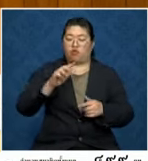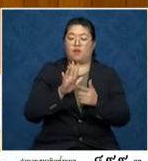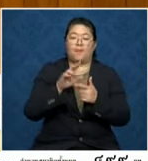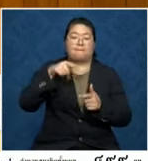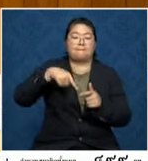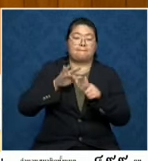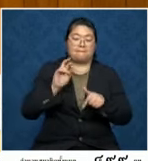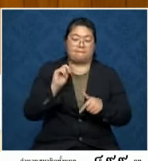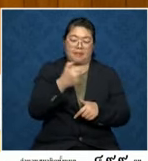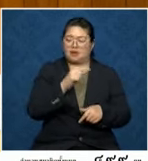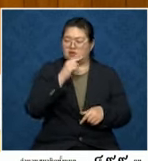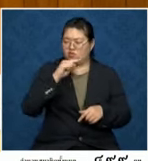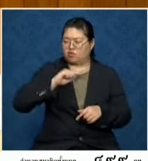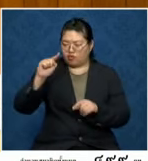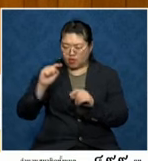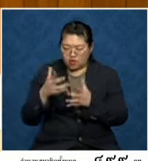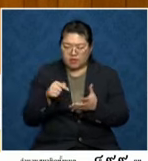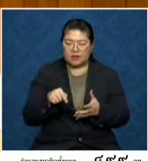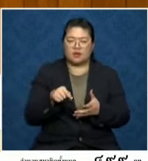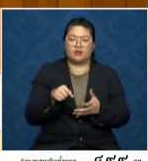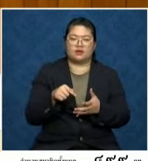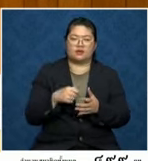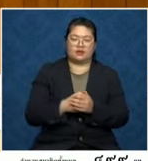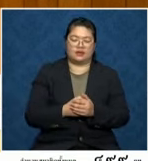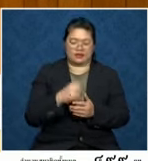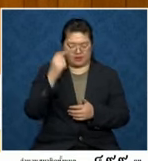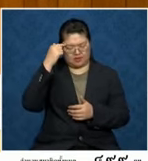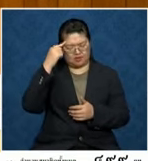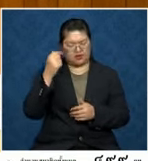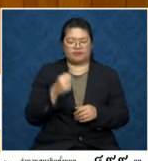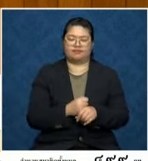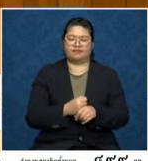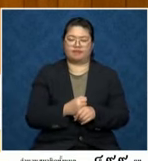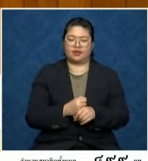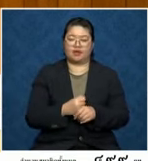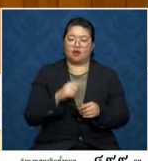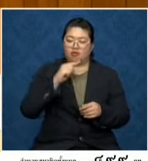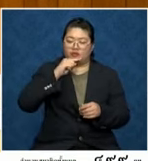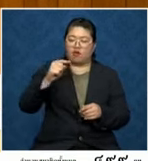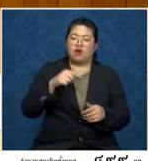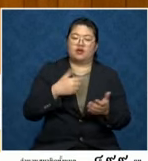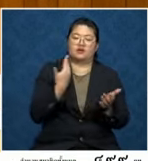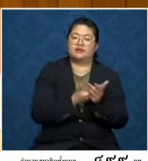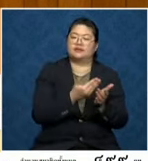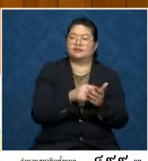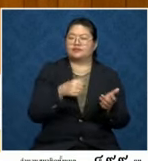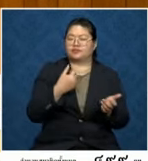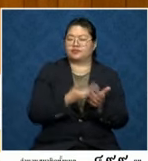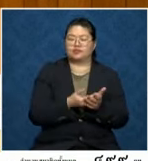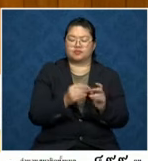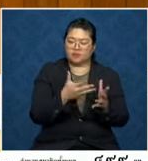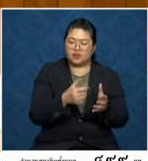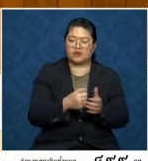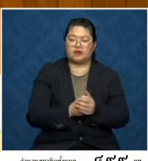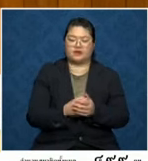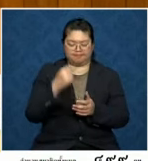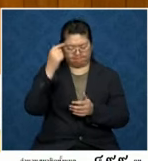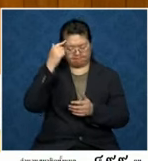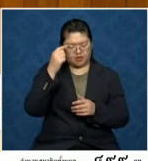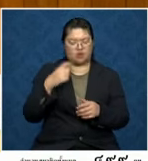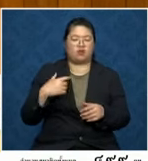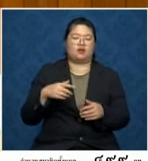องก็ถือว่าไม่มีความประสงค์ใช้ฟ้องทางแพ่งนะฮะก็ไม่สมควรที่จะถือเป็นกระบวน